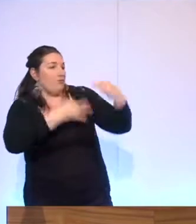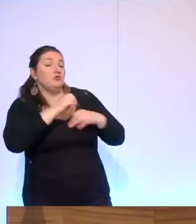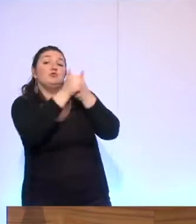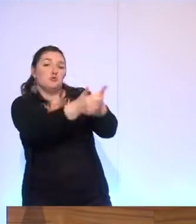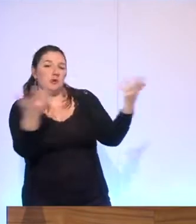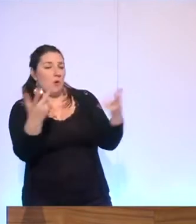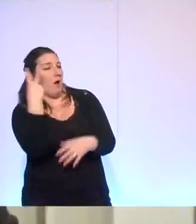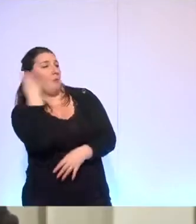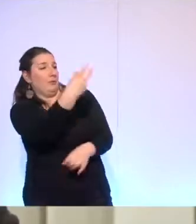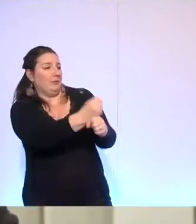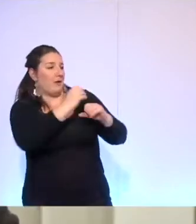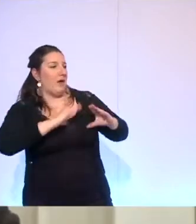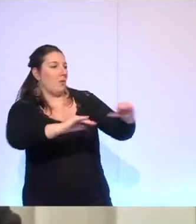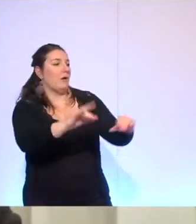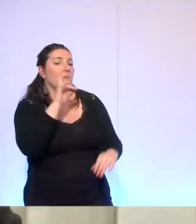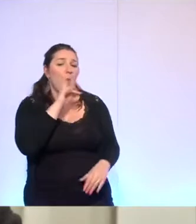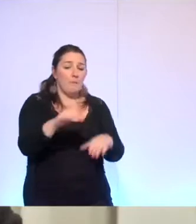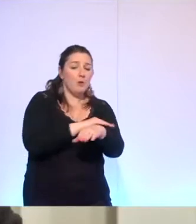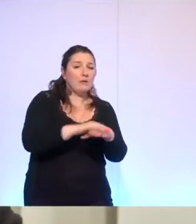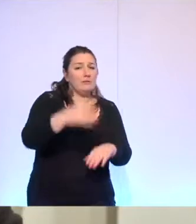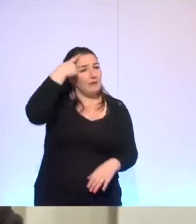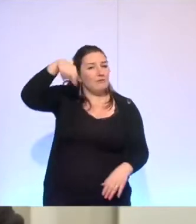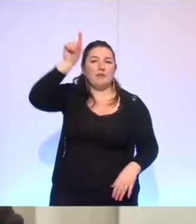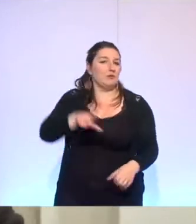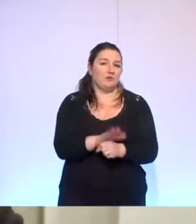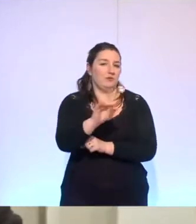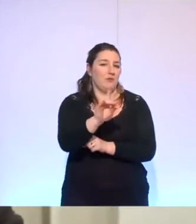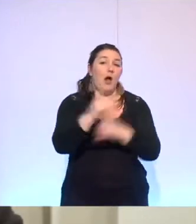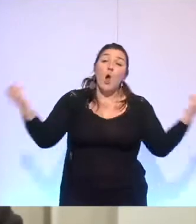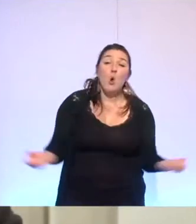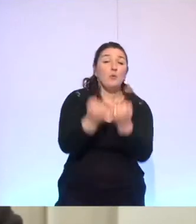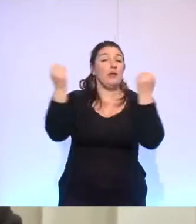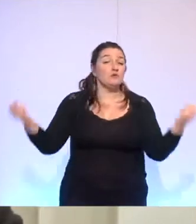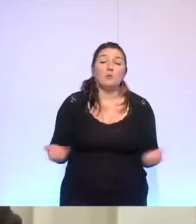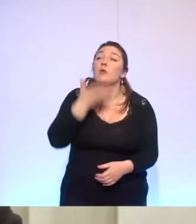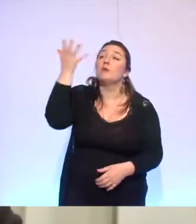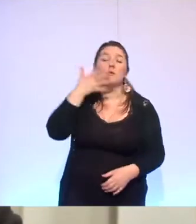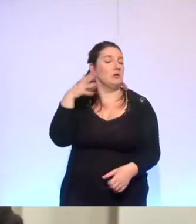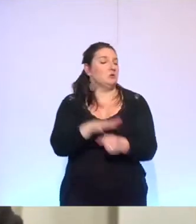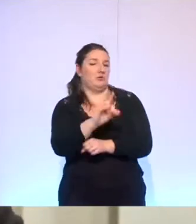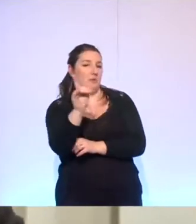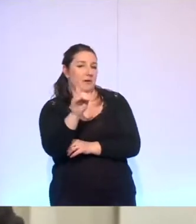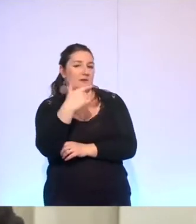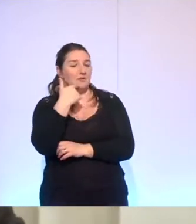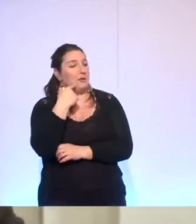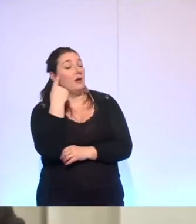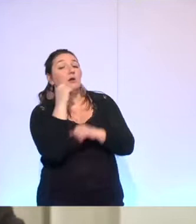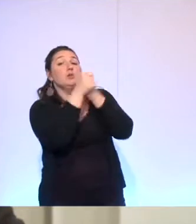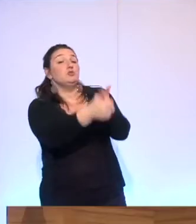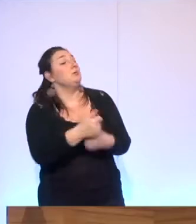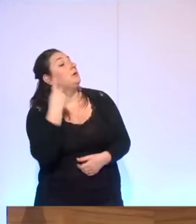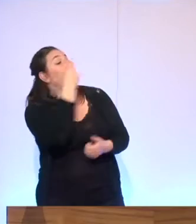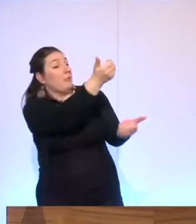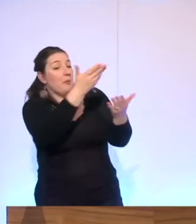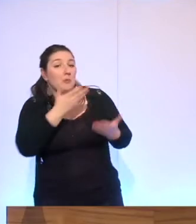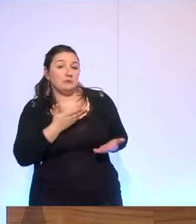à une affaire de posture et de communication. C'est donc bien sur vos propositions